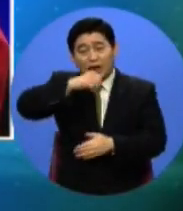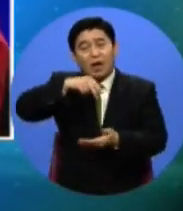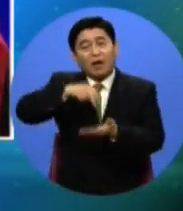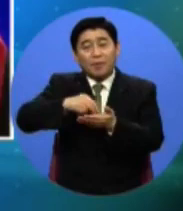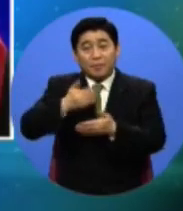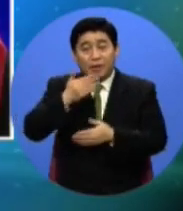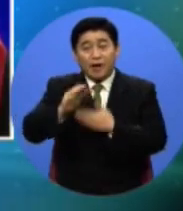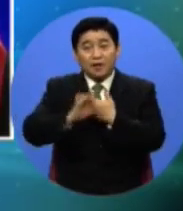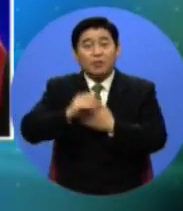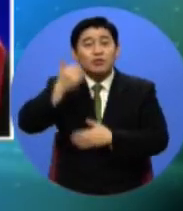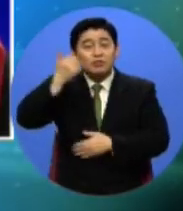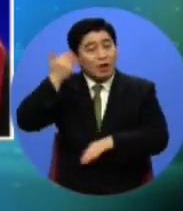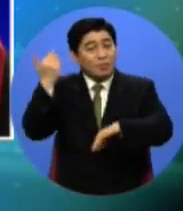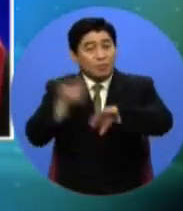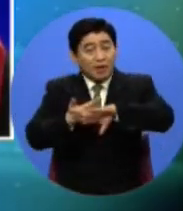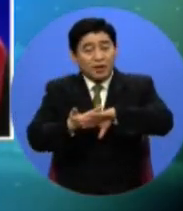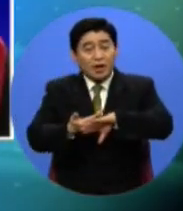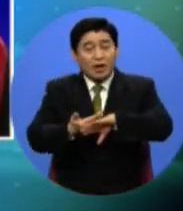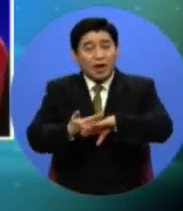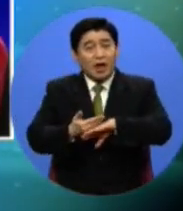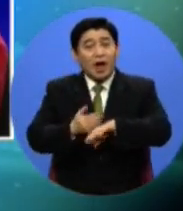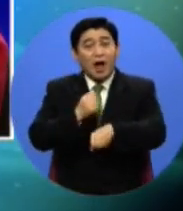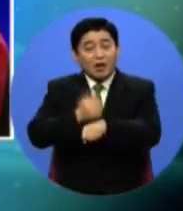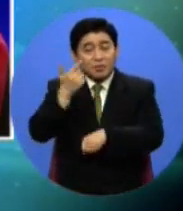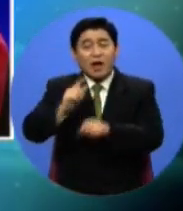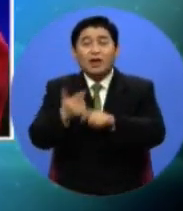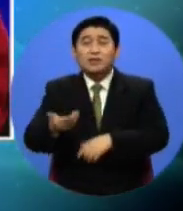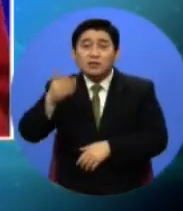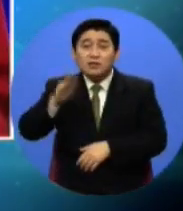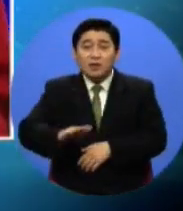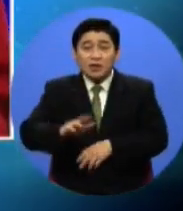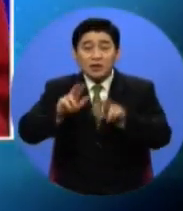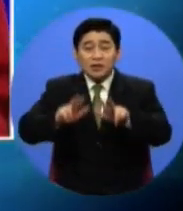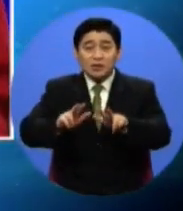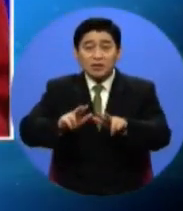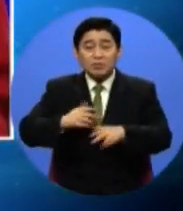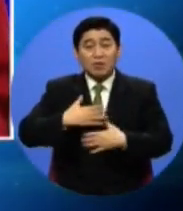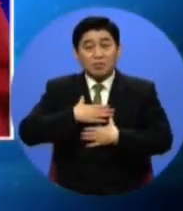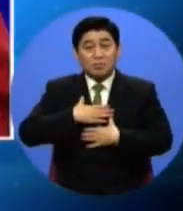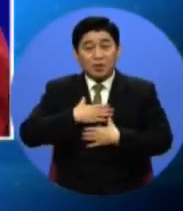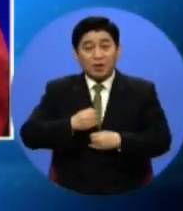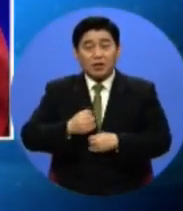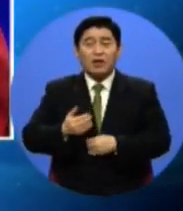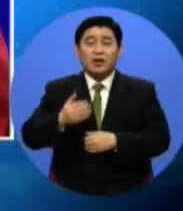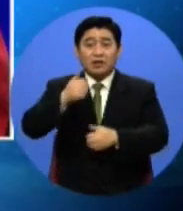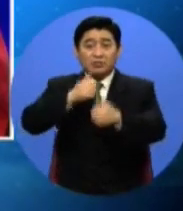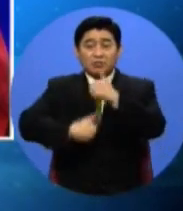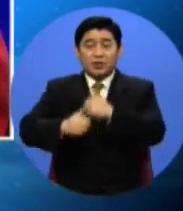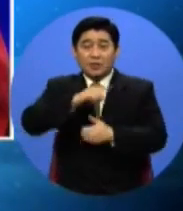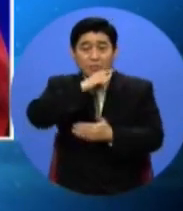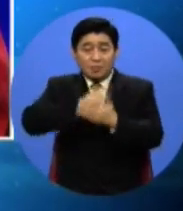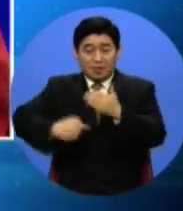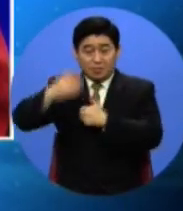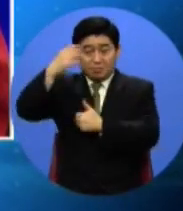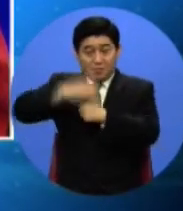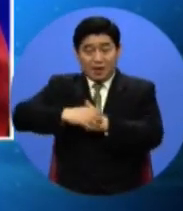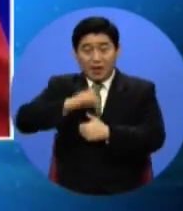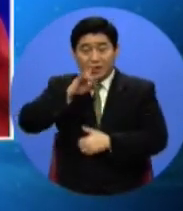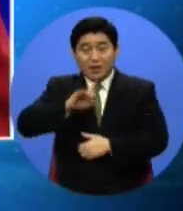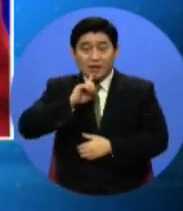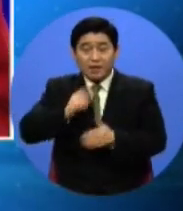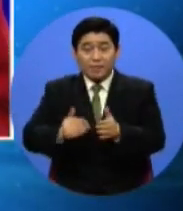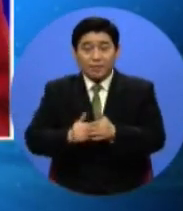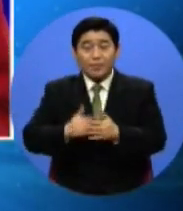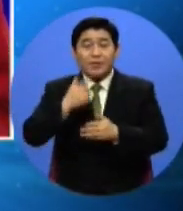가능하다면 누가 반대를 하겠습니까 근데 이게 지금 당장 편하자고 후대에 빚을 넘겨서는 안 된다고 생각을 합니다